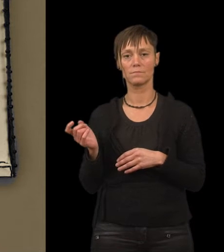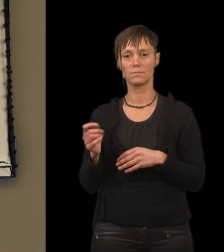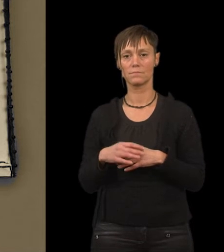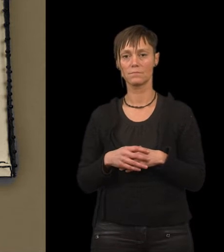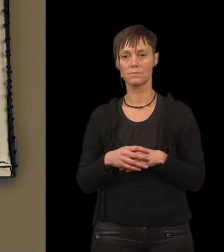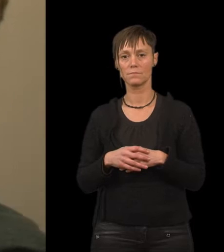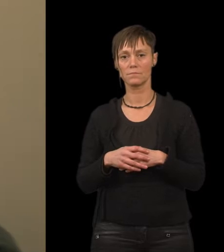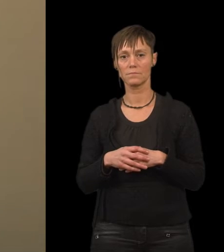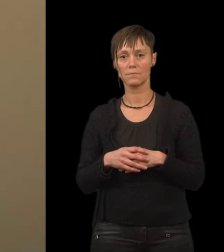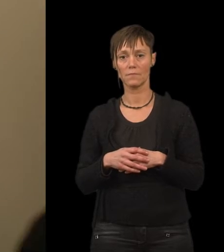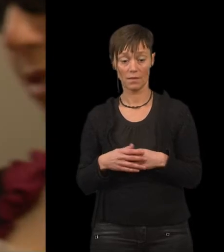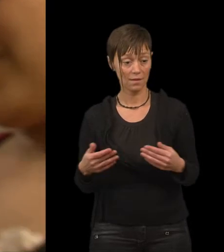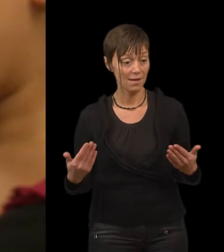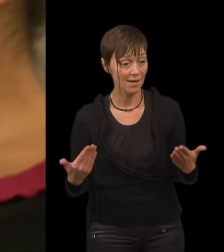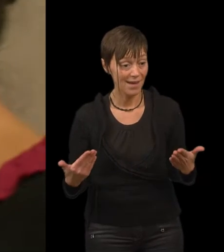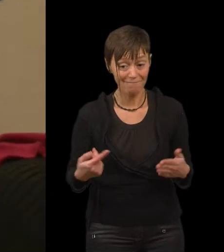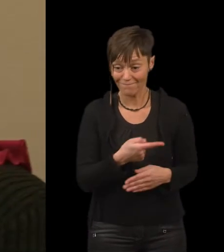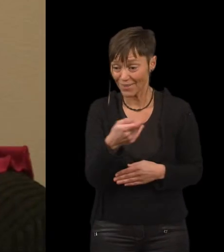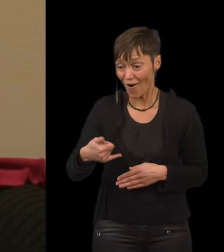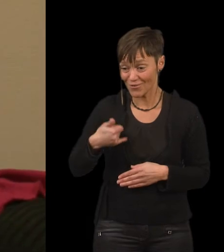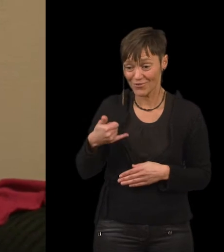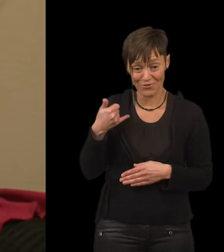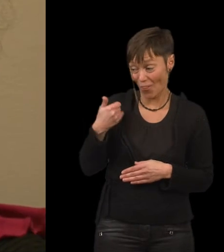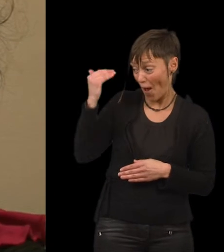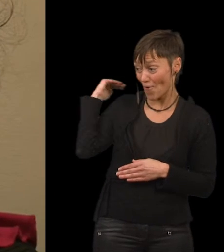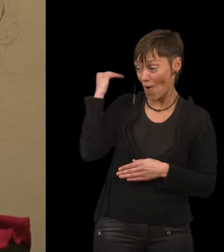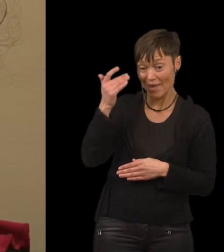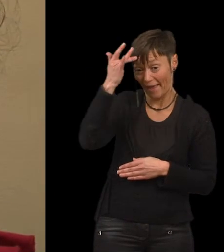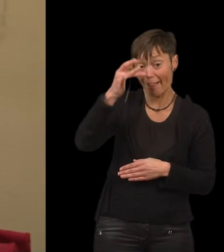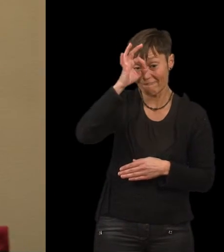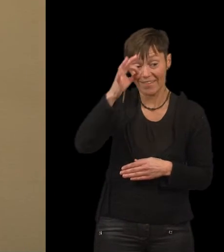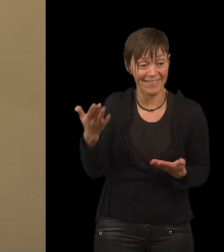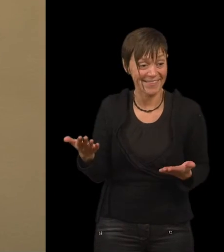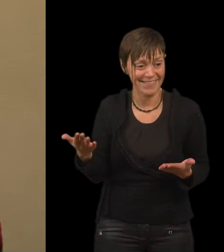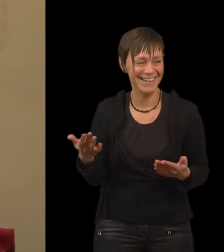Est-ce que c'est comme beaucoup de jeunes de maintenant, c'est une coquille vide? Non, je rigole. C'est joli ça.